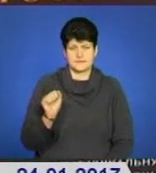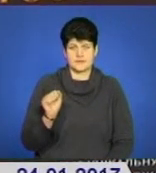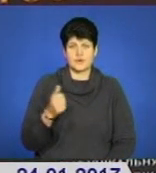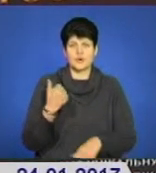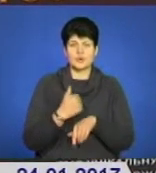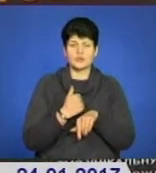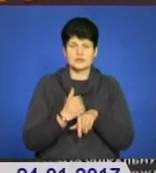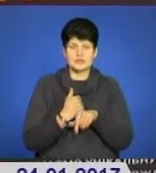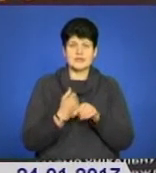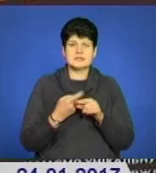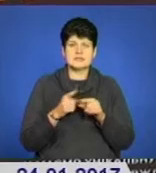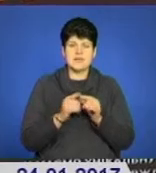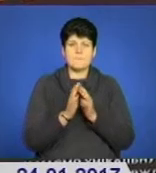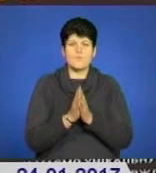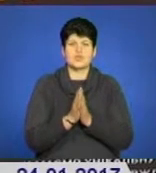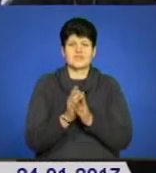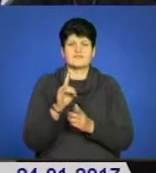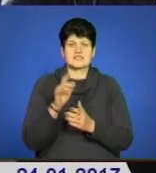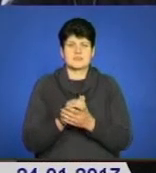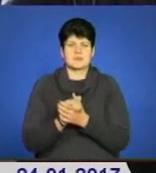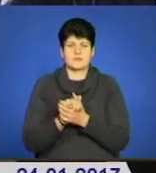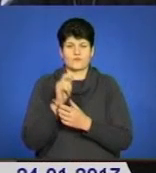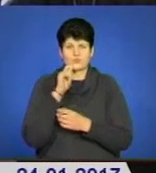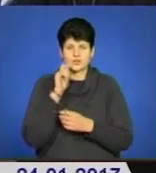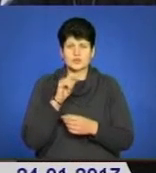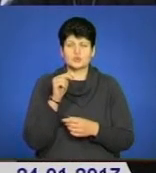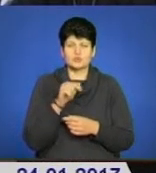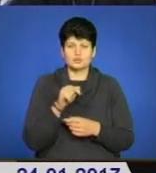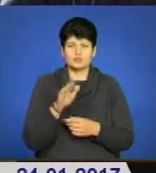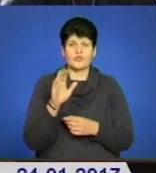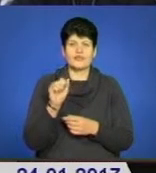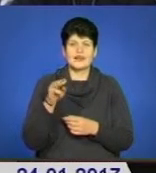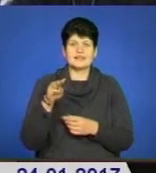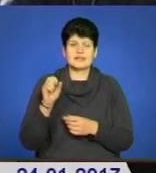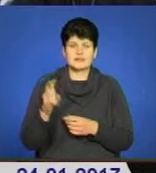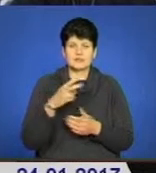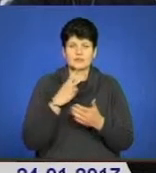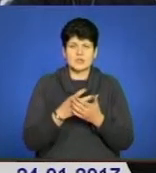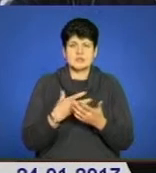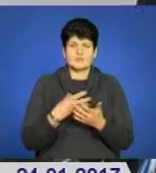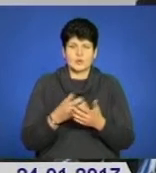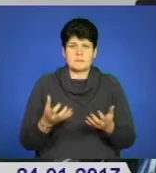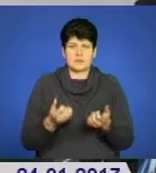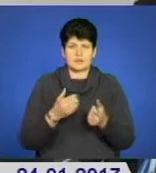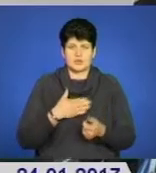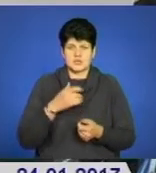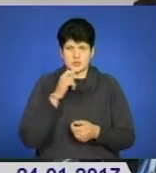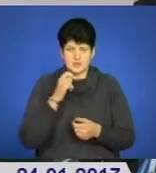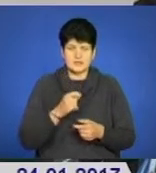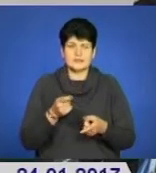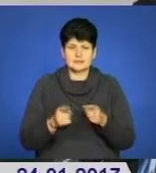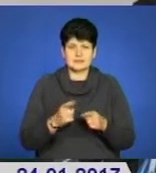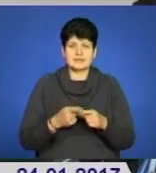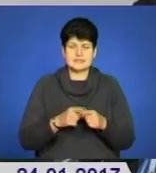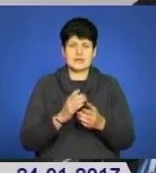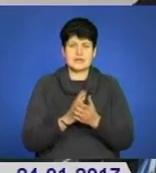гасло перебування ікони – молитва за мир в Україні. Таким чином Ватикан висловлює свою підтримку нашій країні. Направду, це є